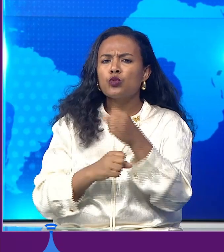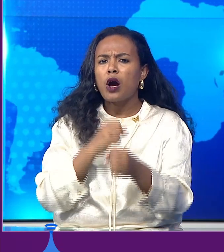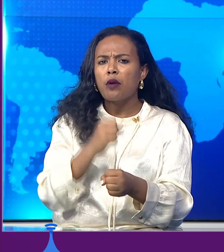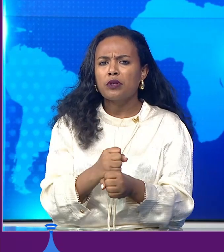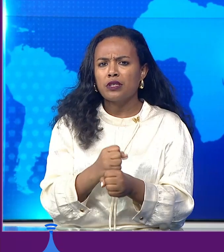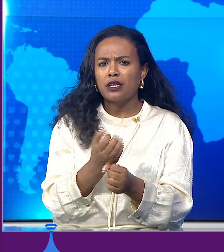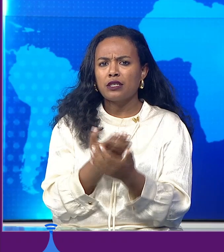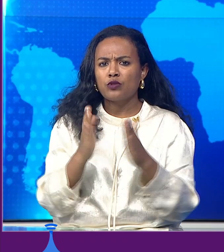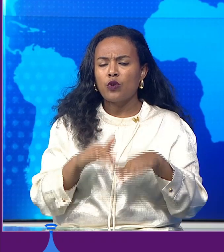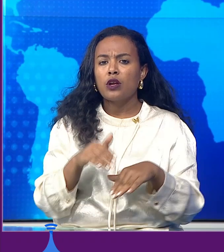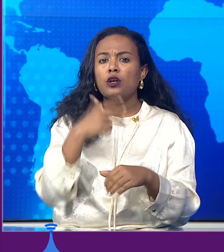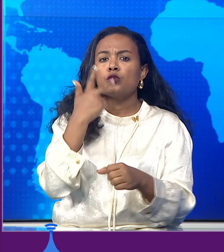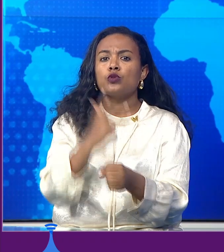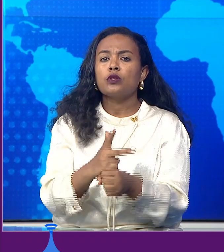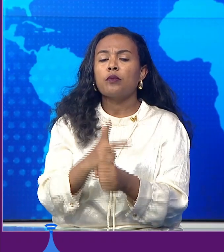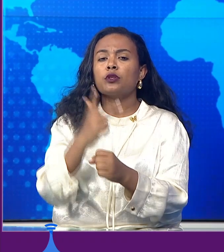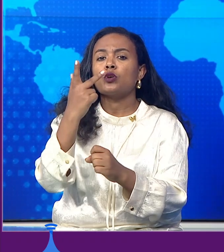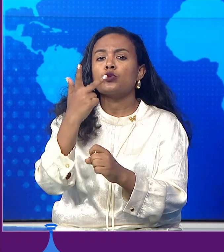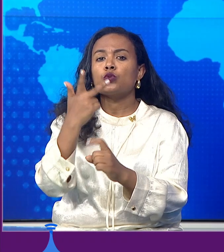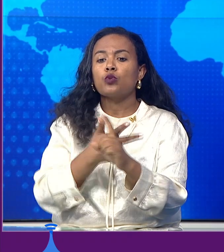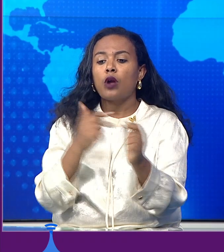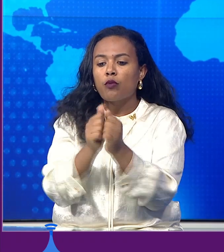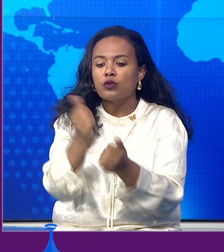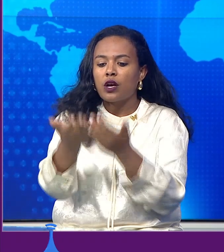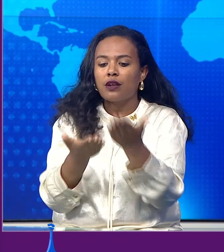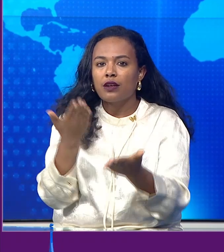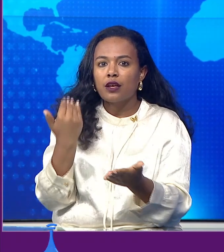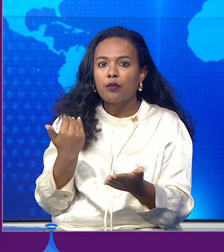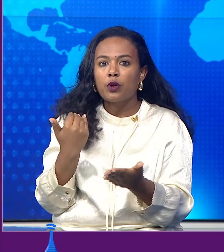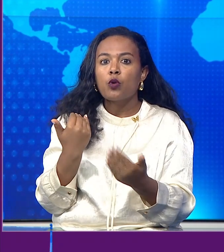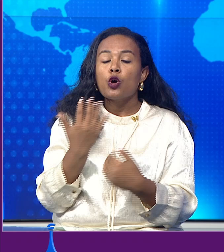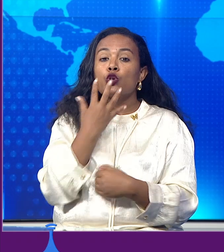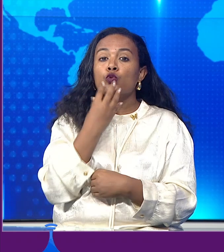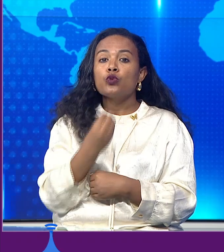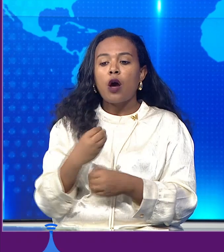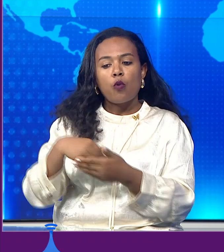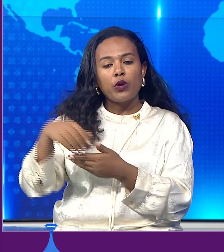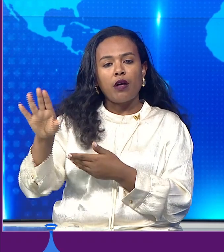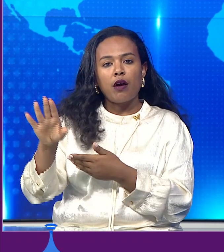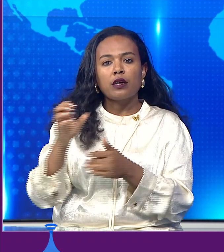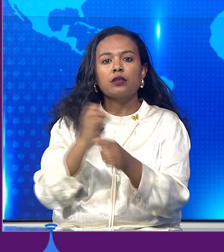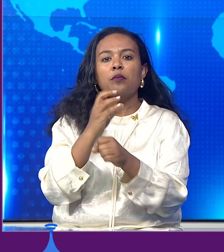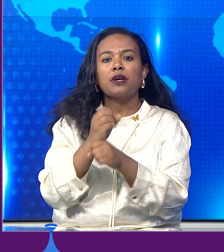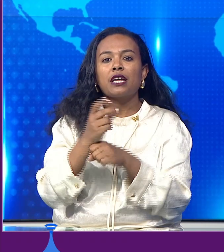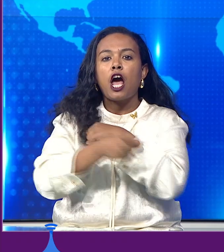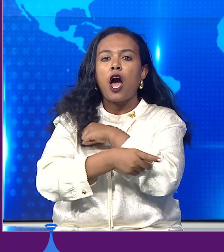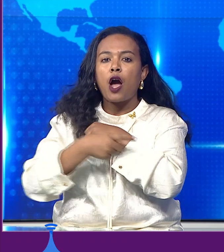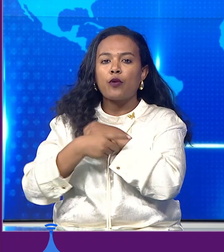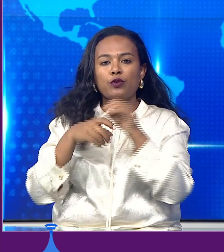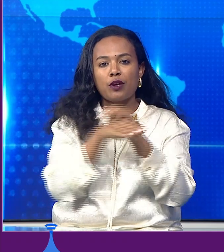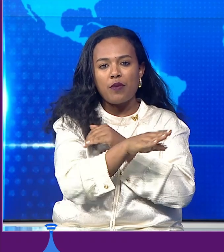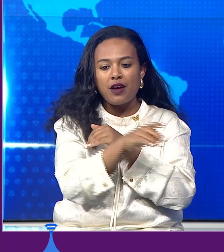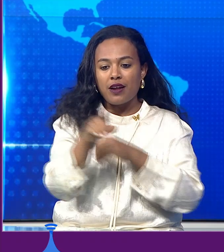ሲተውላት 3 ዓመት ከ3 ወር አብሮ ሲያገለግል የነበረው ይሁዳ ወጣና ከምክረ አይሁድ ገባ። እናንተ ክርስቶስን